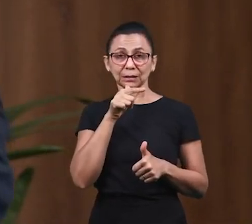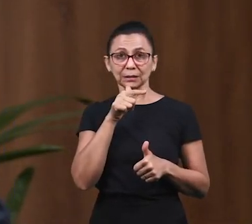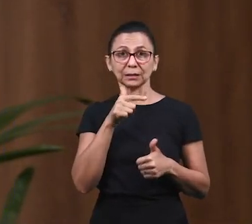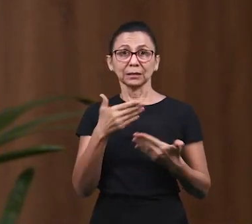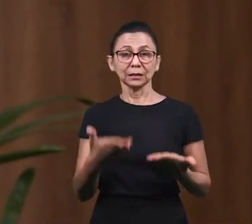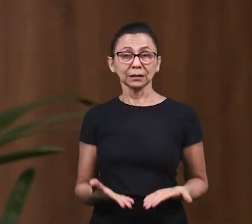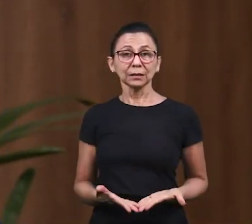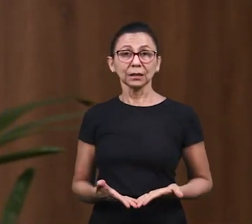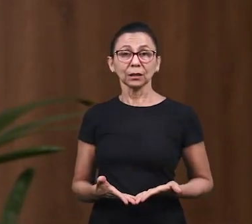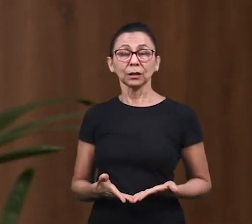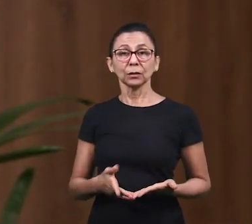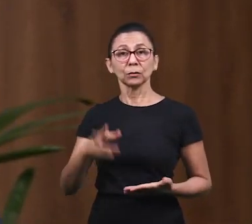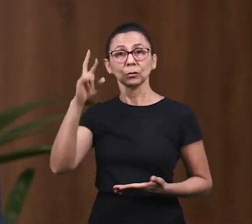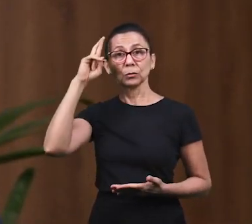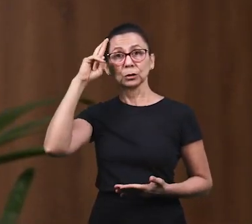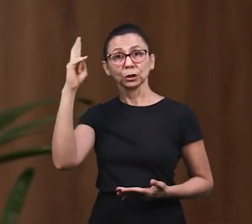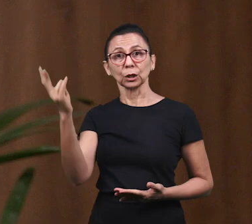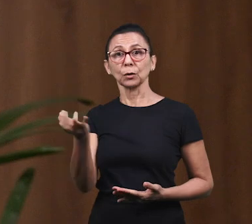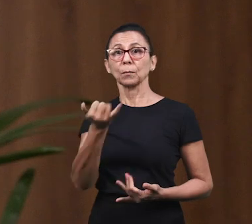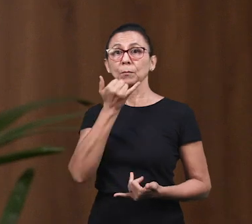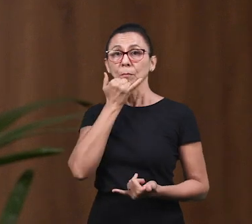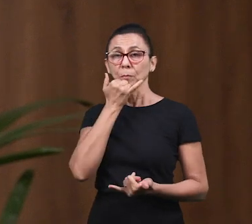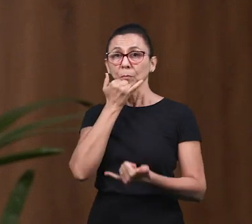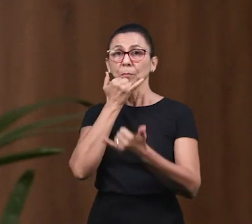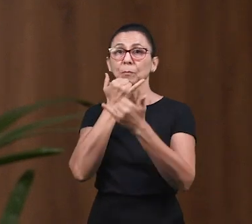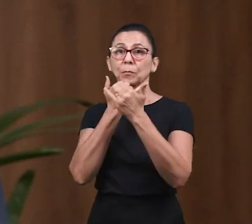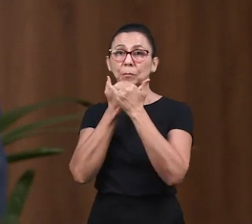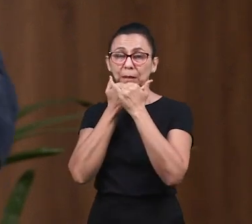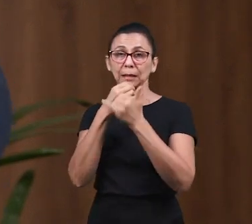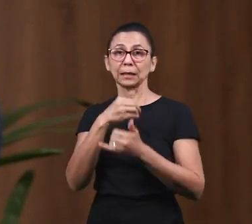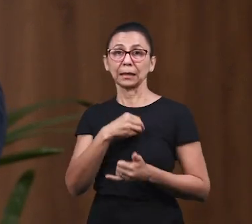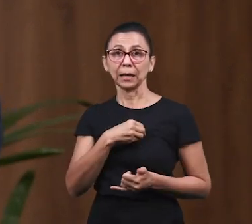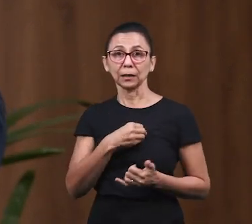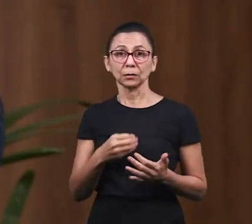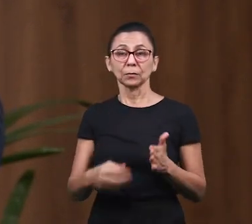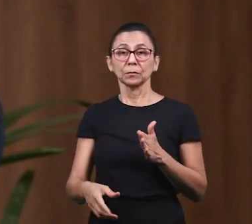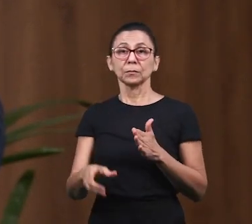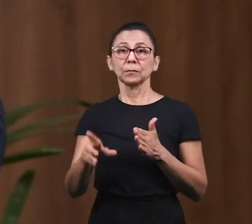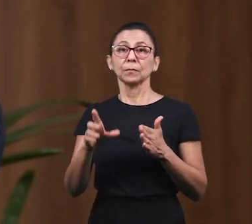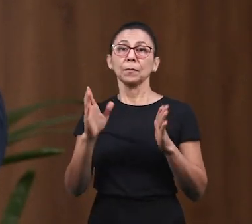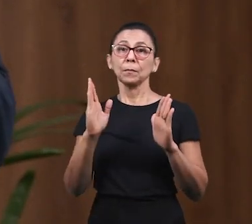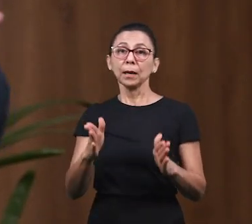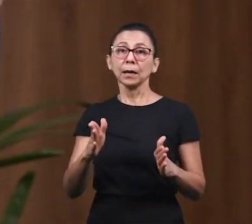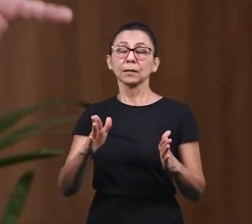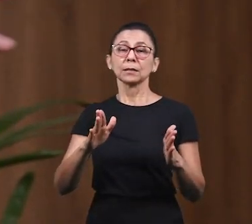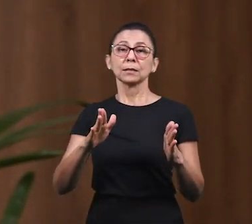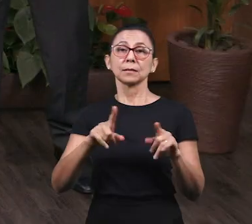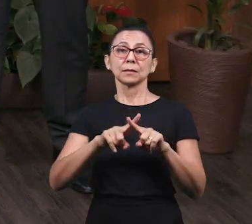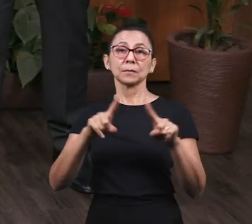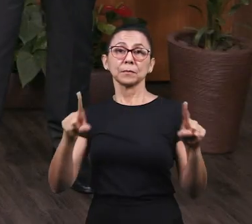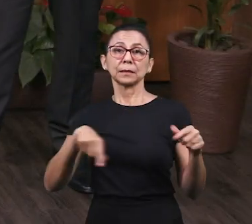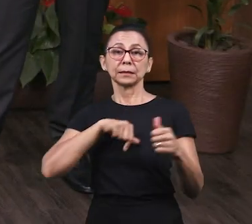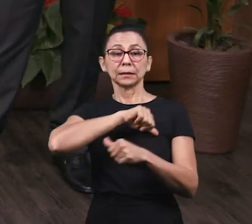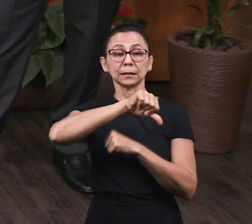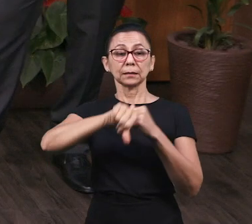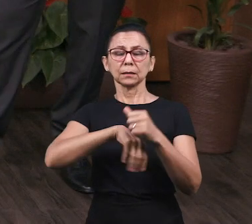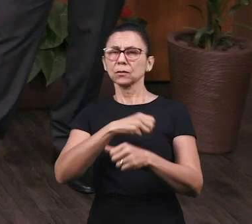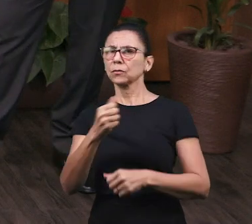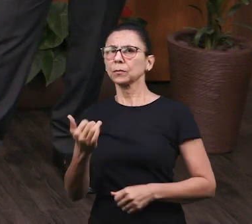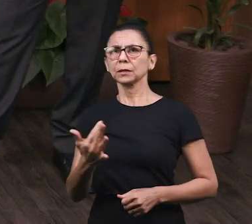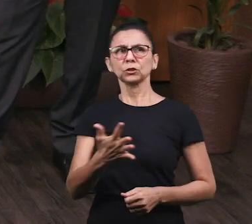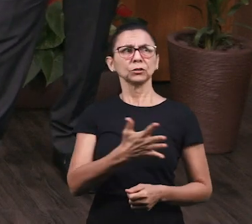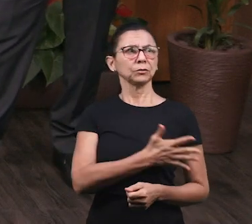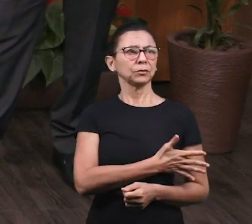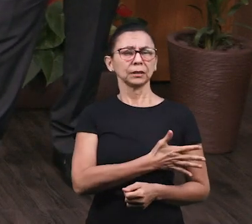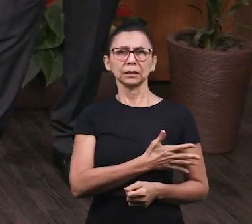vie. Il n'existe pas de justification sans nouvelle naissance. Et cela nous fait